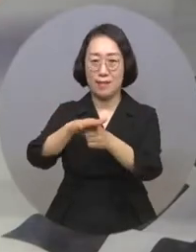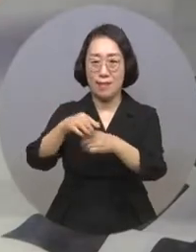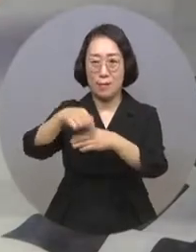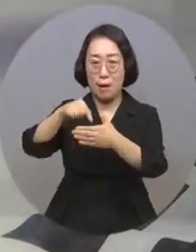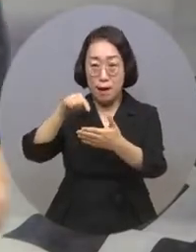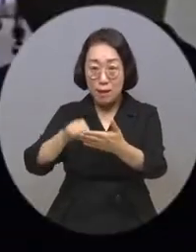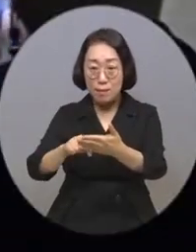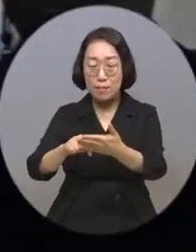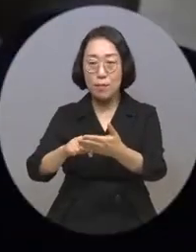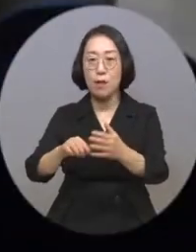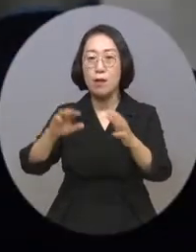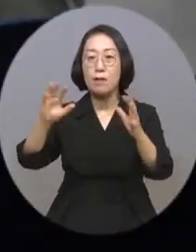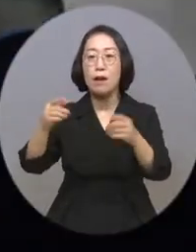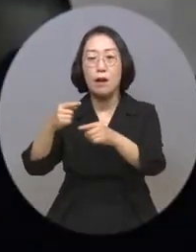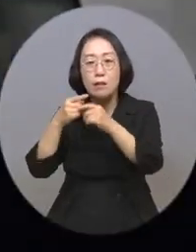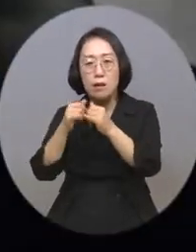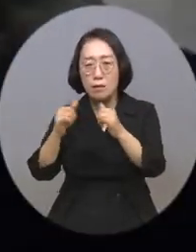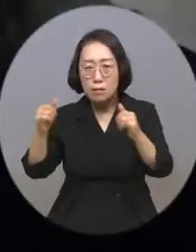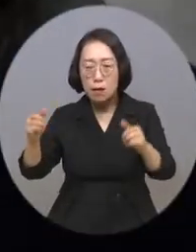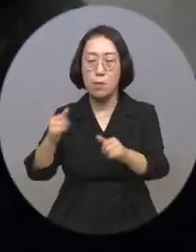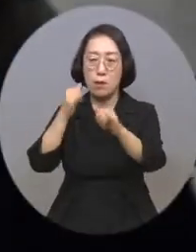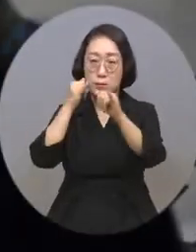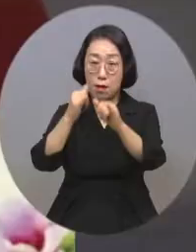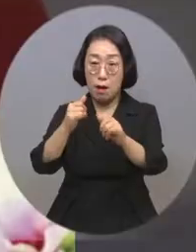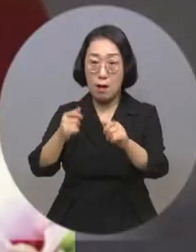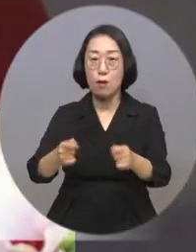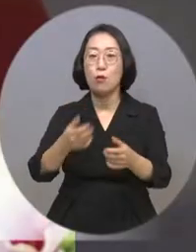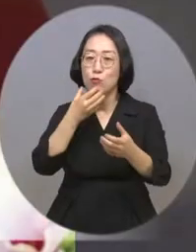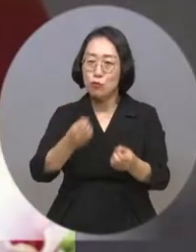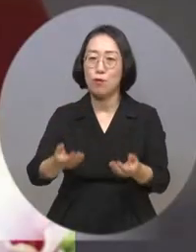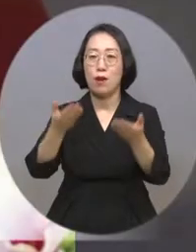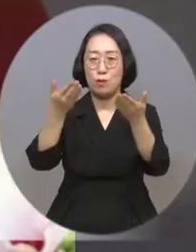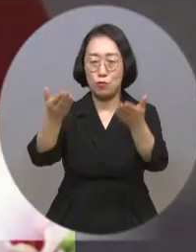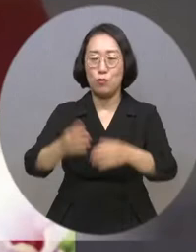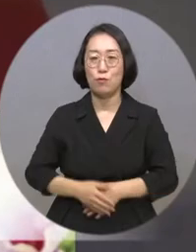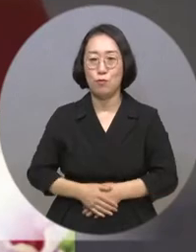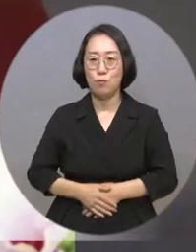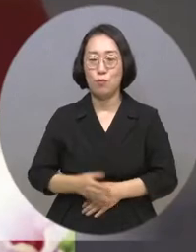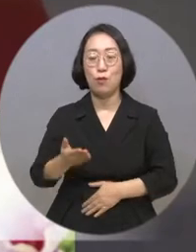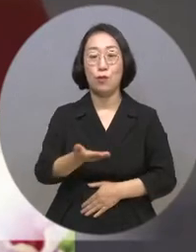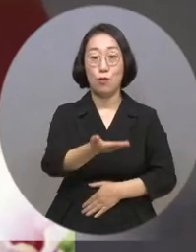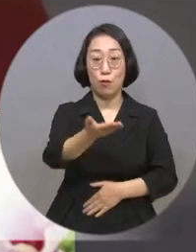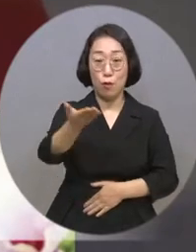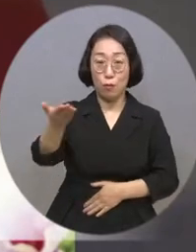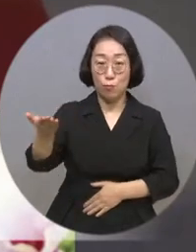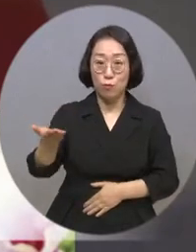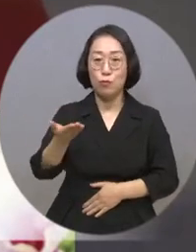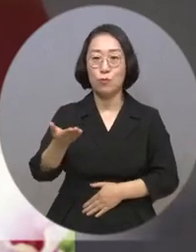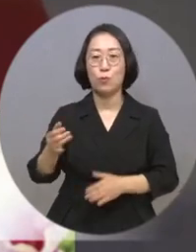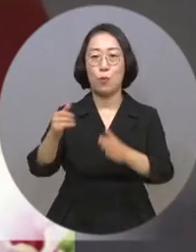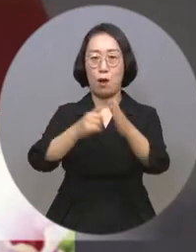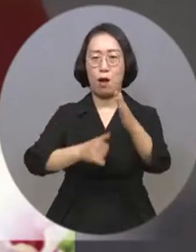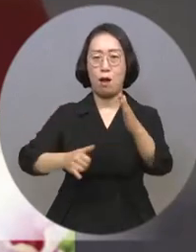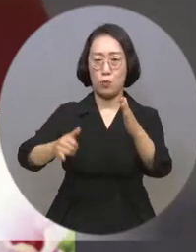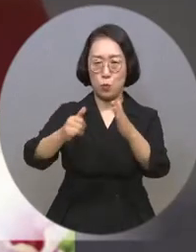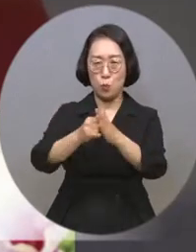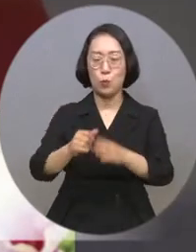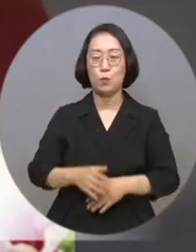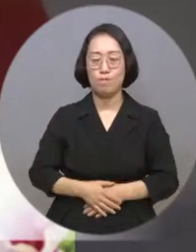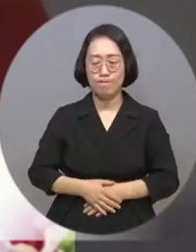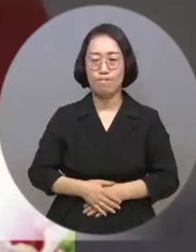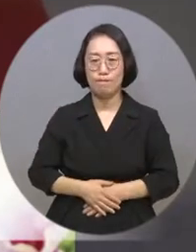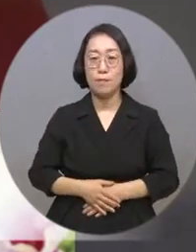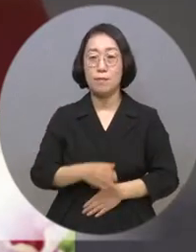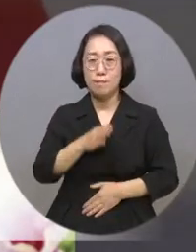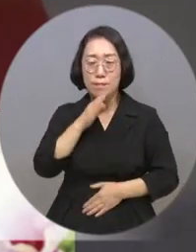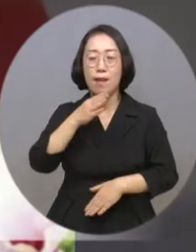마음으로 유공자와 유가족의 포창을 축하했습니다. 독립유공자분들과 유가족 여러분께